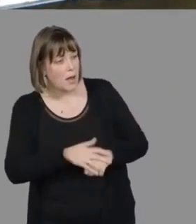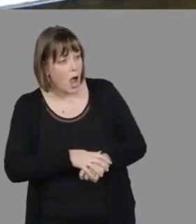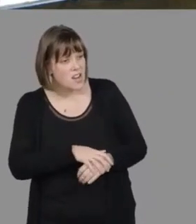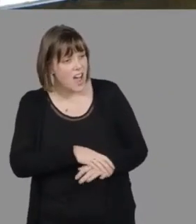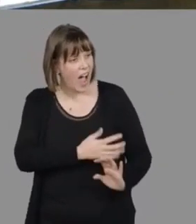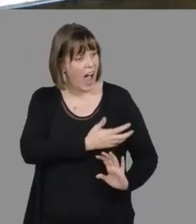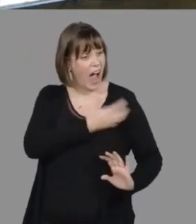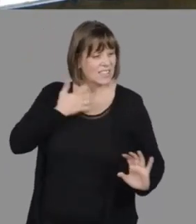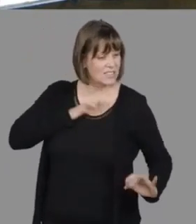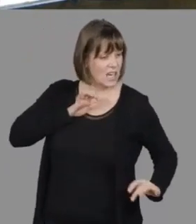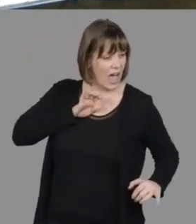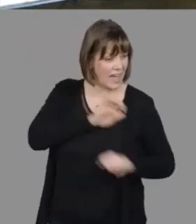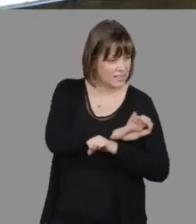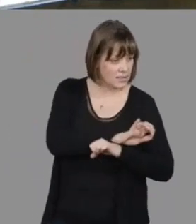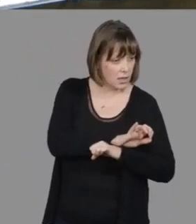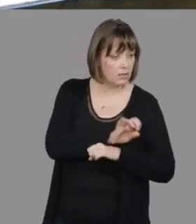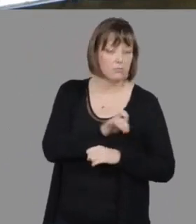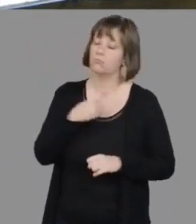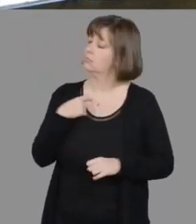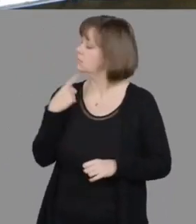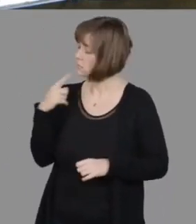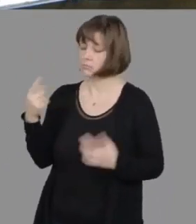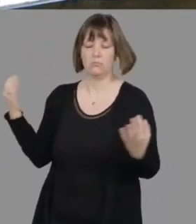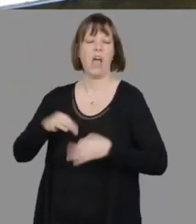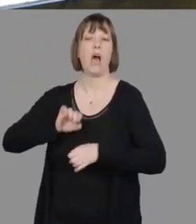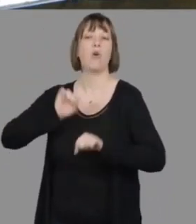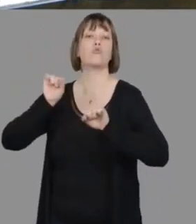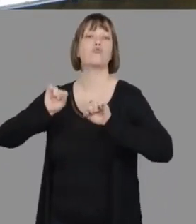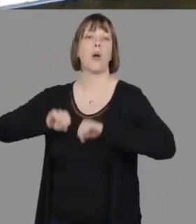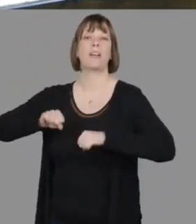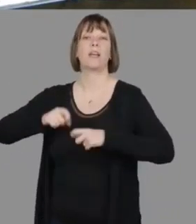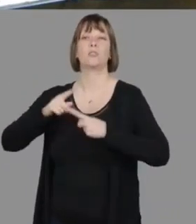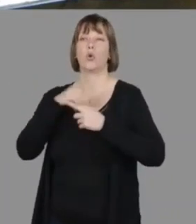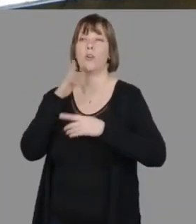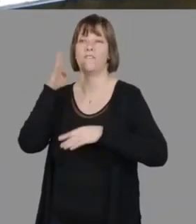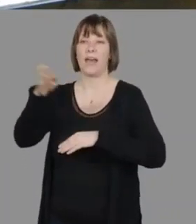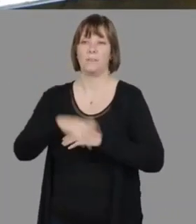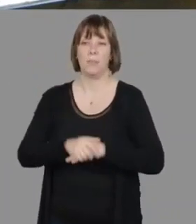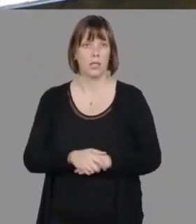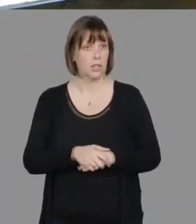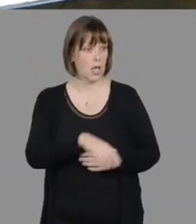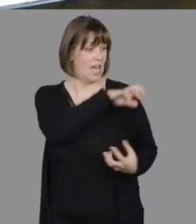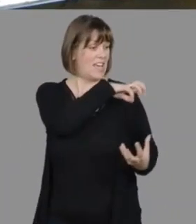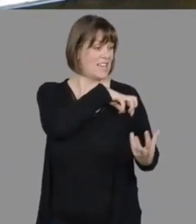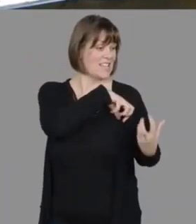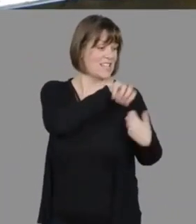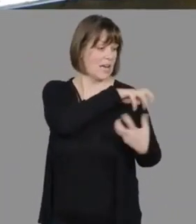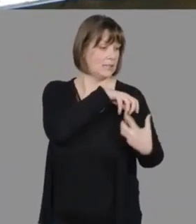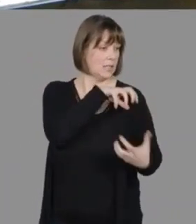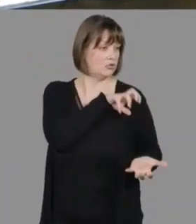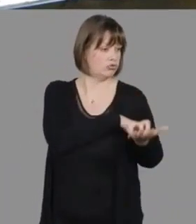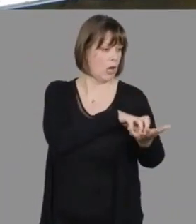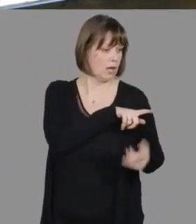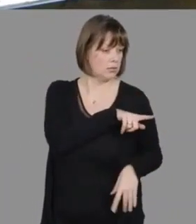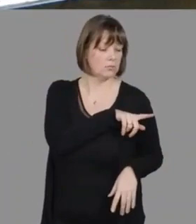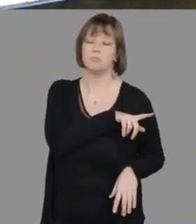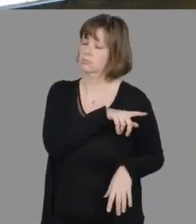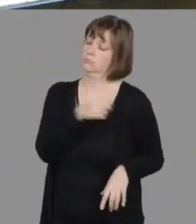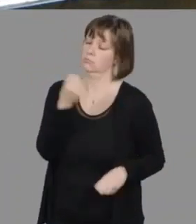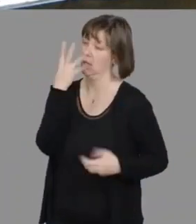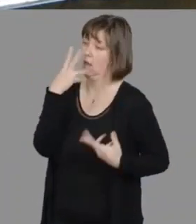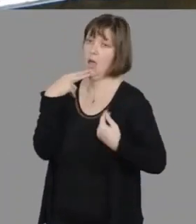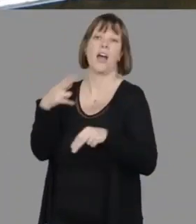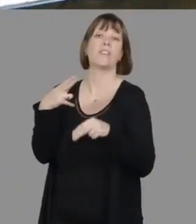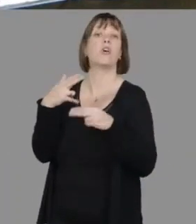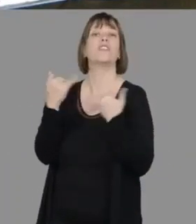Hetze antworten wir mit Kompetenz und Weitblick. Auf die Krisen unserer Stadt antworten wir